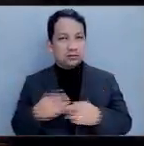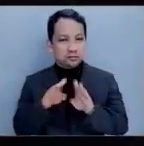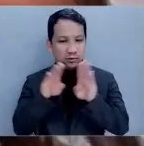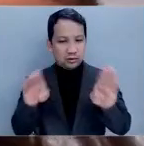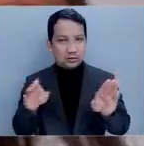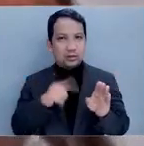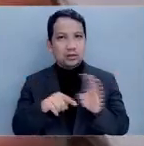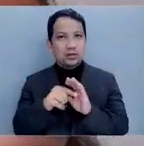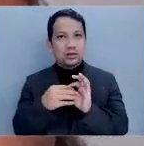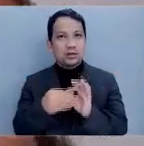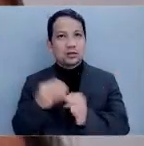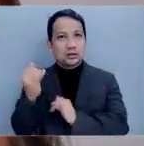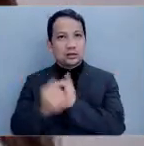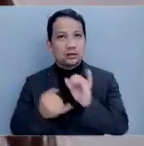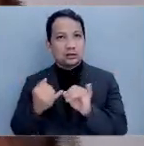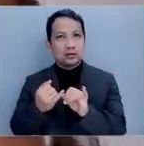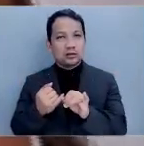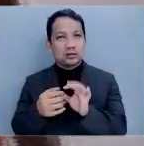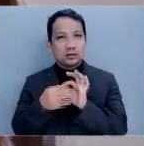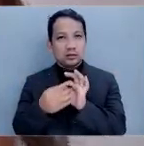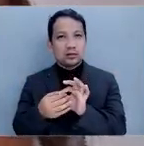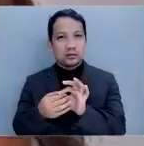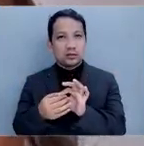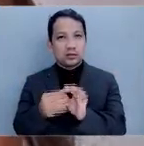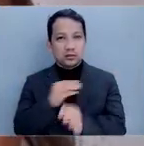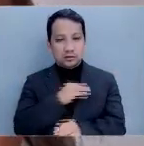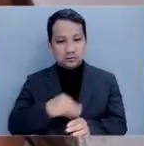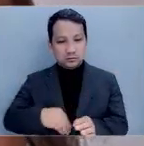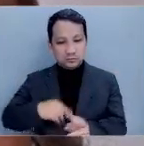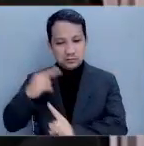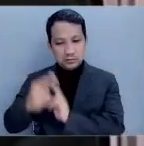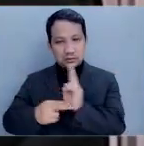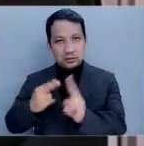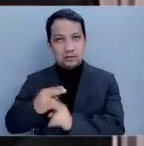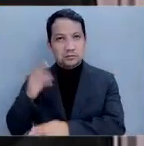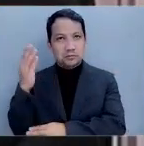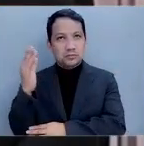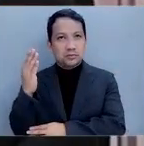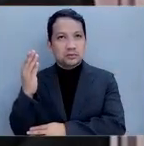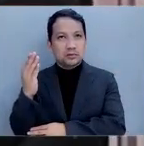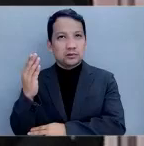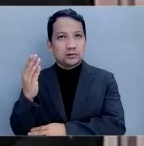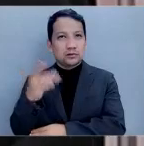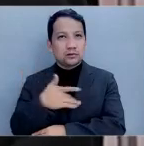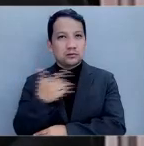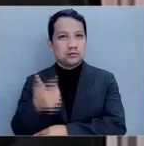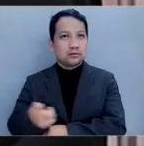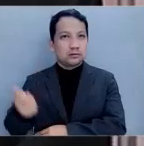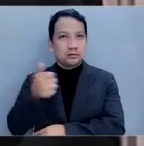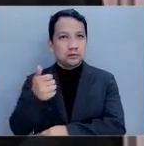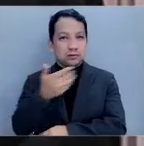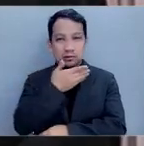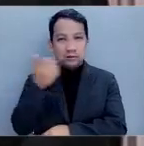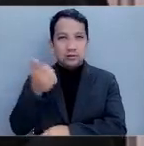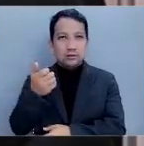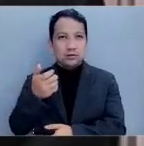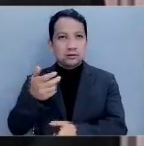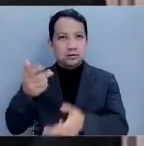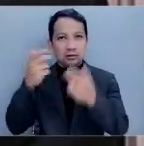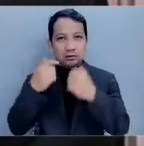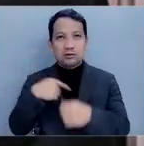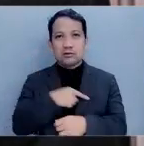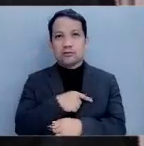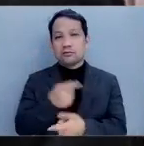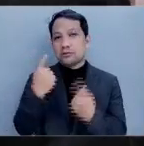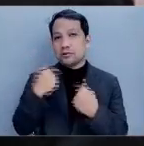Miss International na sumali ng Miss Universe? Feeling ko I already won and I already got the best of what I